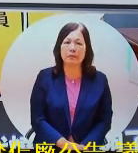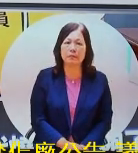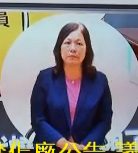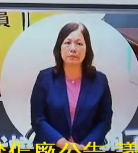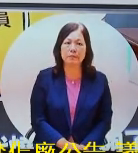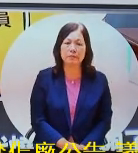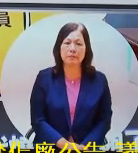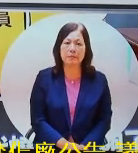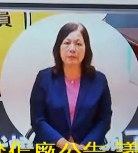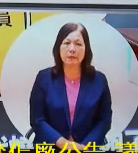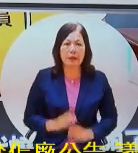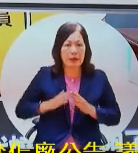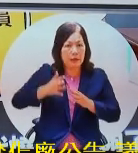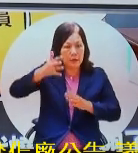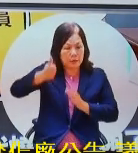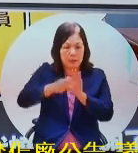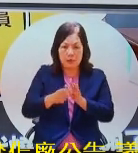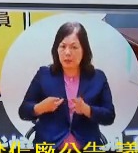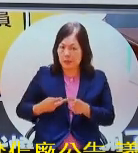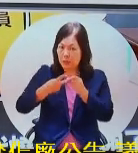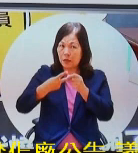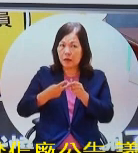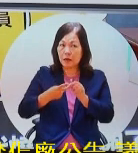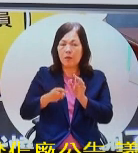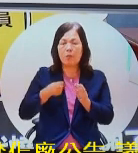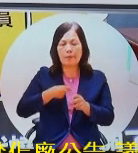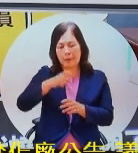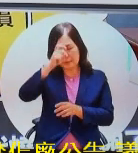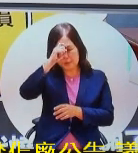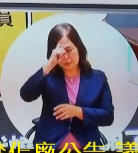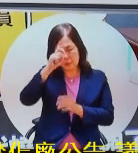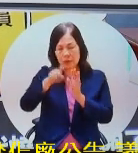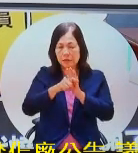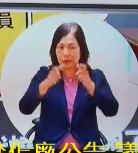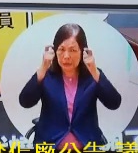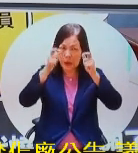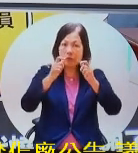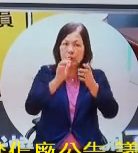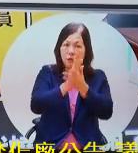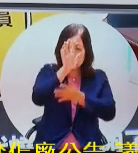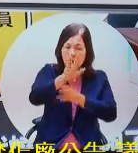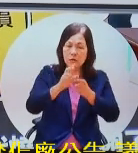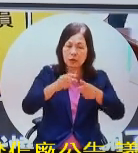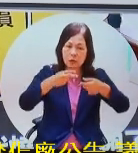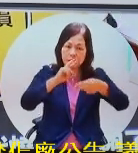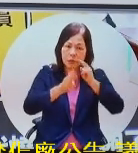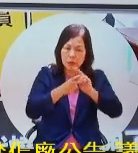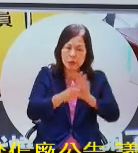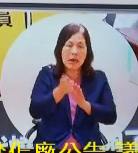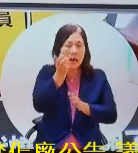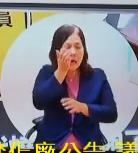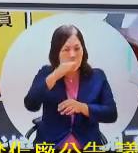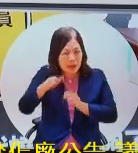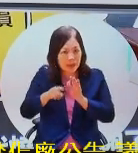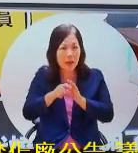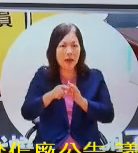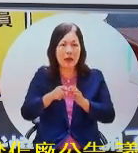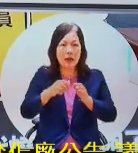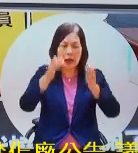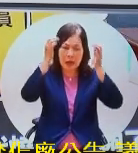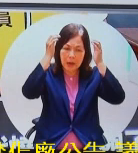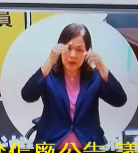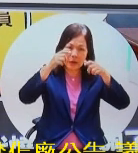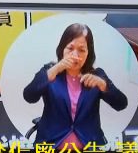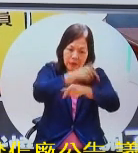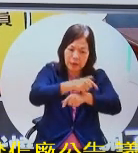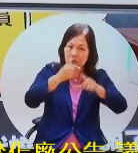市长，第二权我们请求您，希望我们高雄未来文武场、冈山场还有蓝区场这三